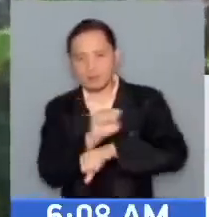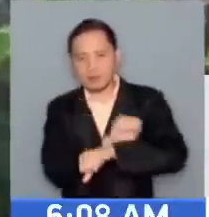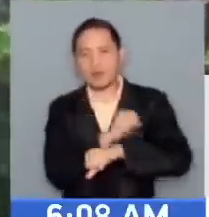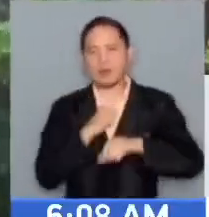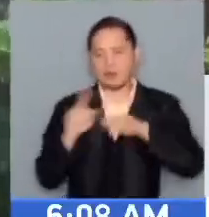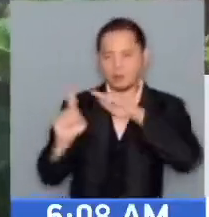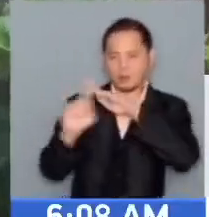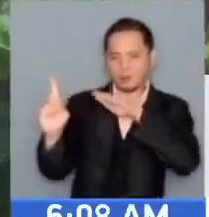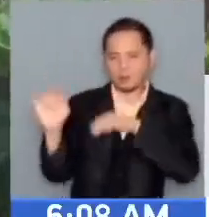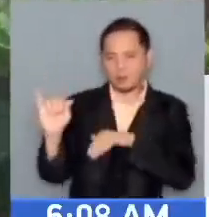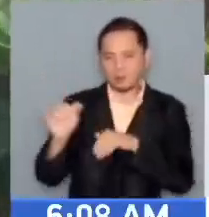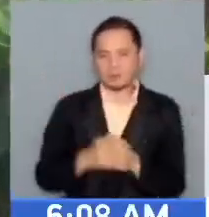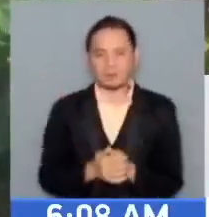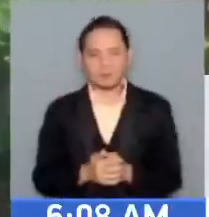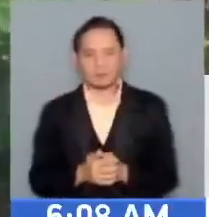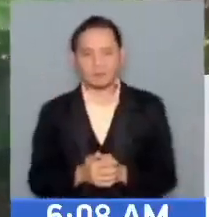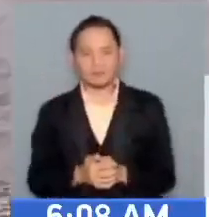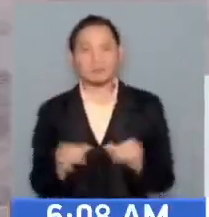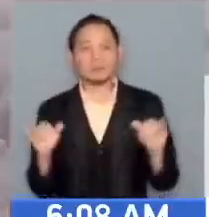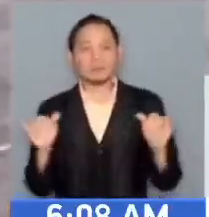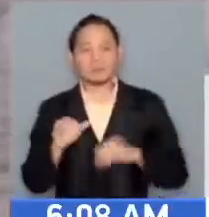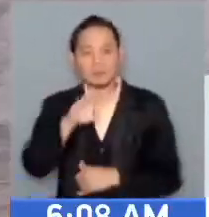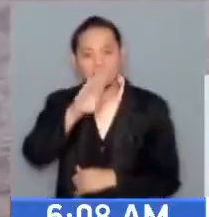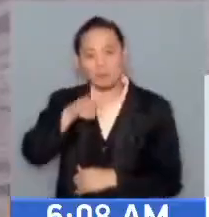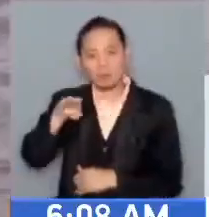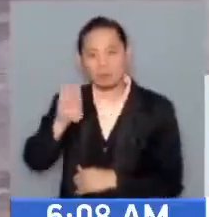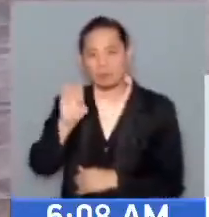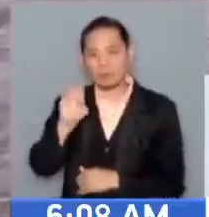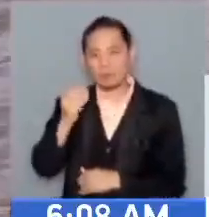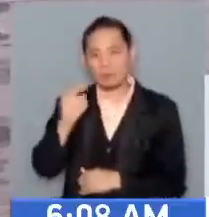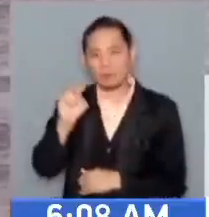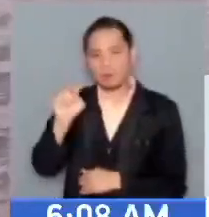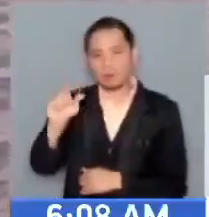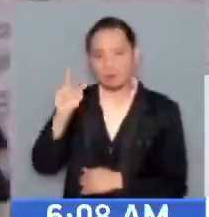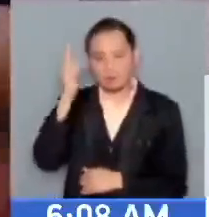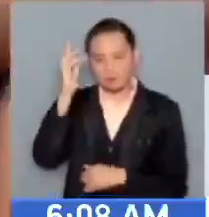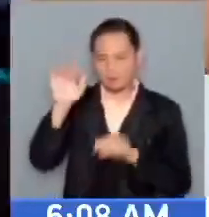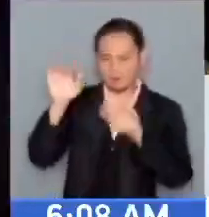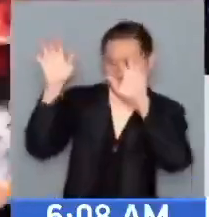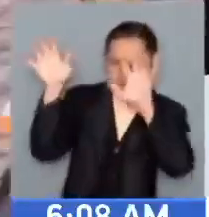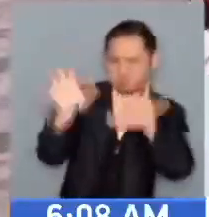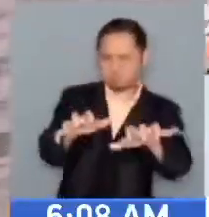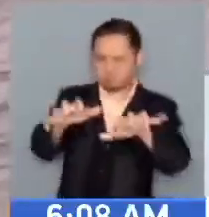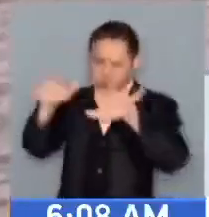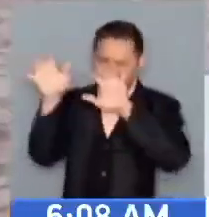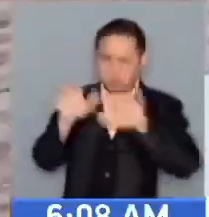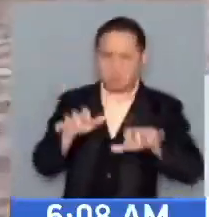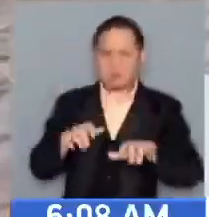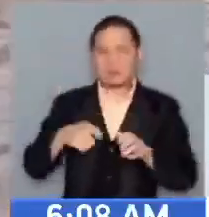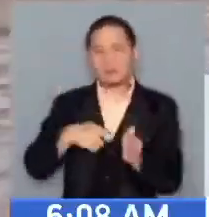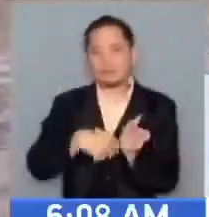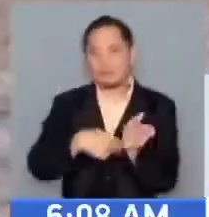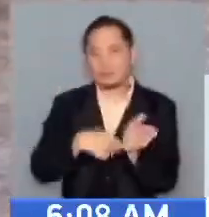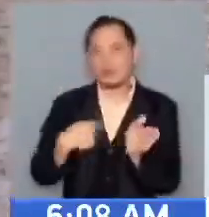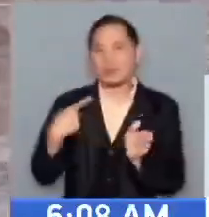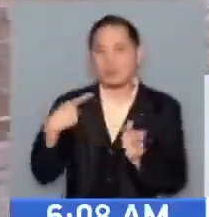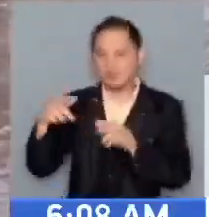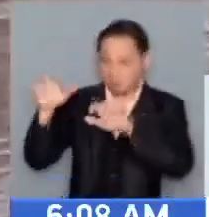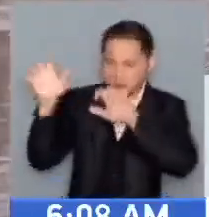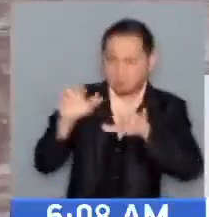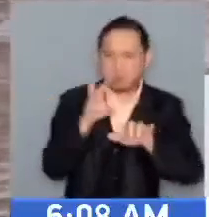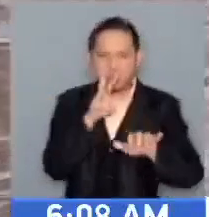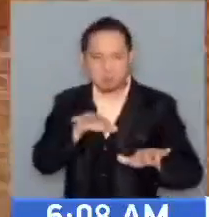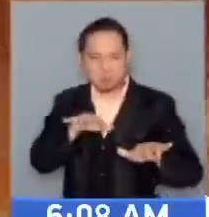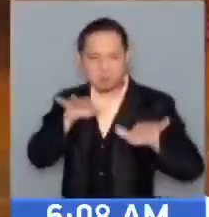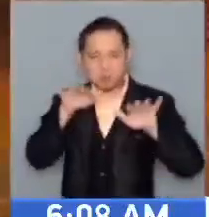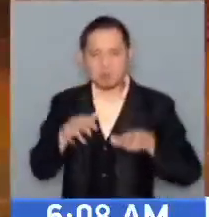lugar sa Bohol, dulot ng malakas na ulan. Nagmistulang ilog ang kalsadang yan sa Tagbilaran City. Ang ilang motorista sinuong ang baha para